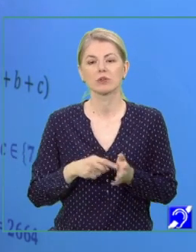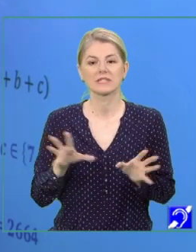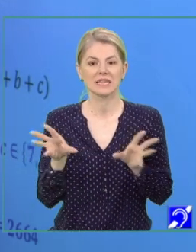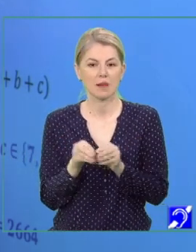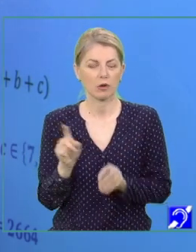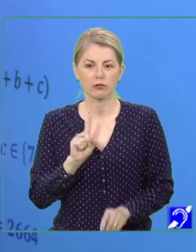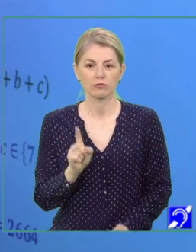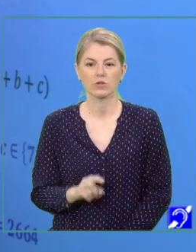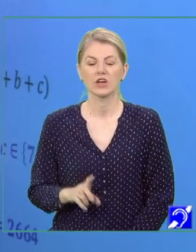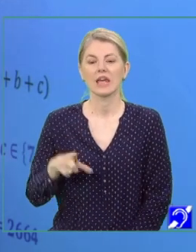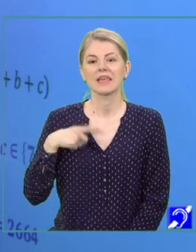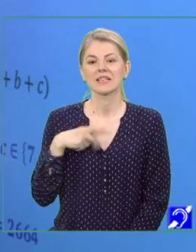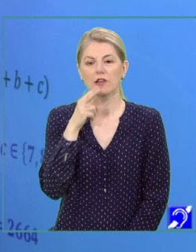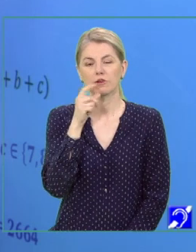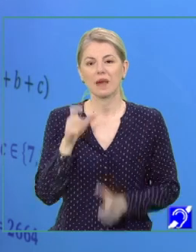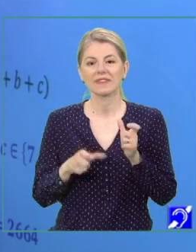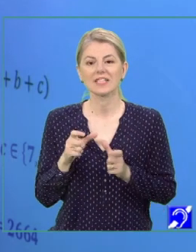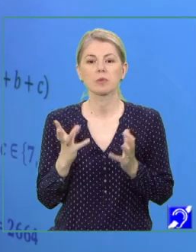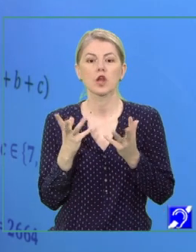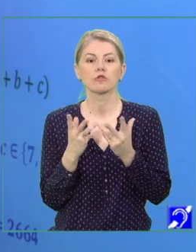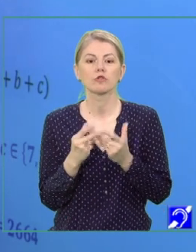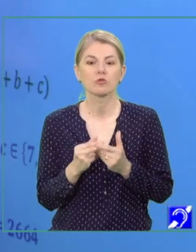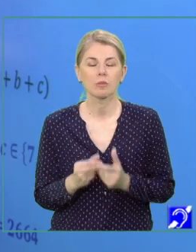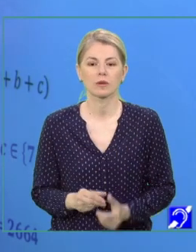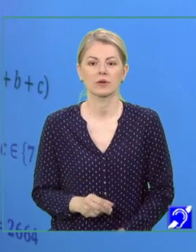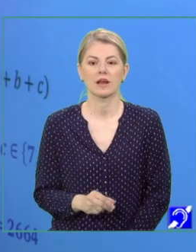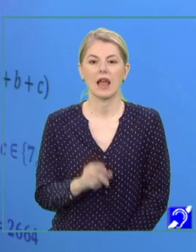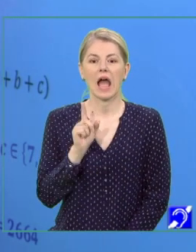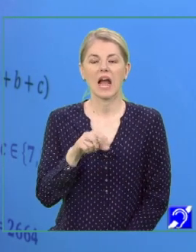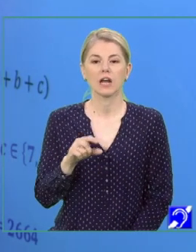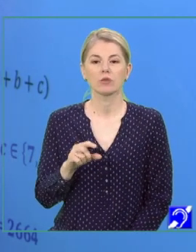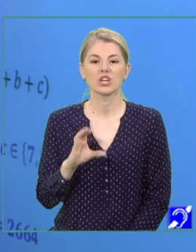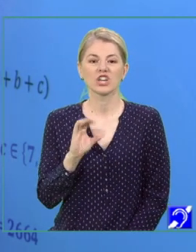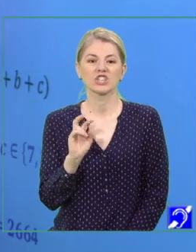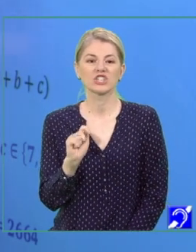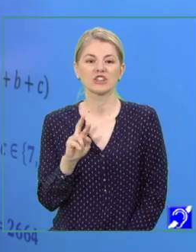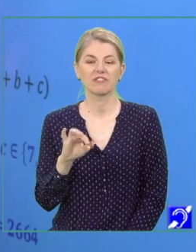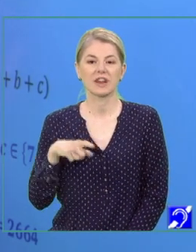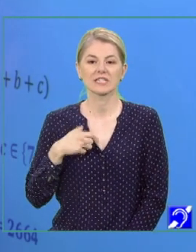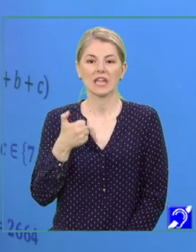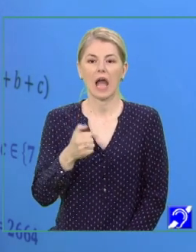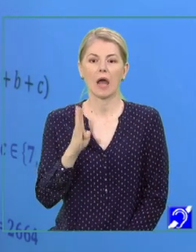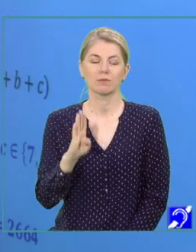C, ci este vorba despre numărul a cărui cifre sunt A, B și